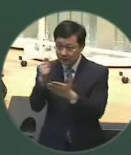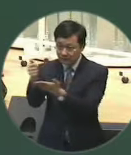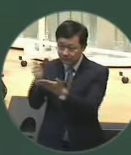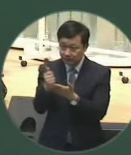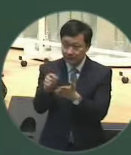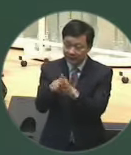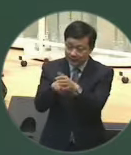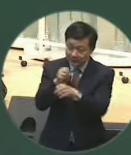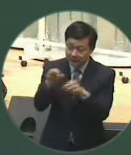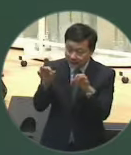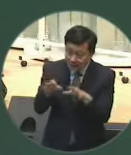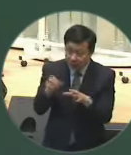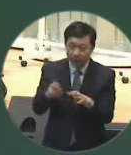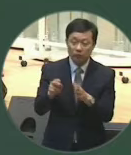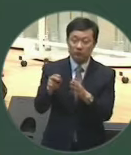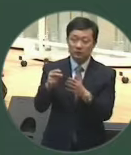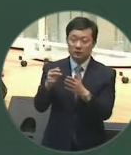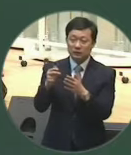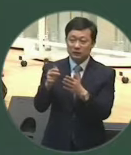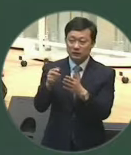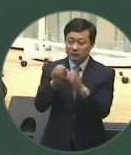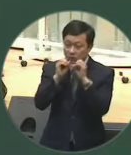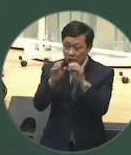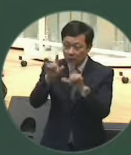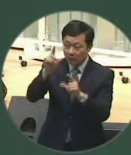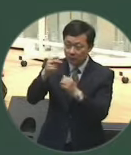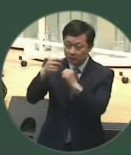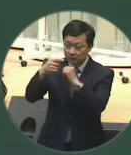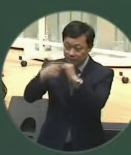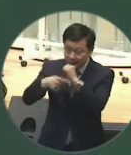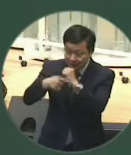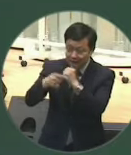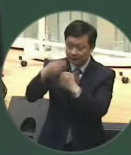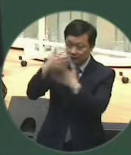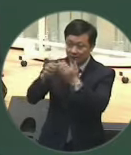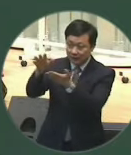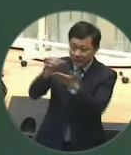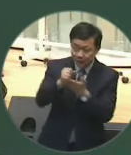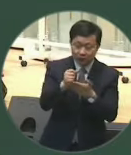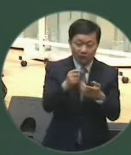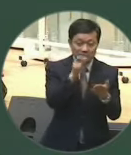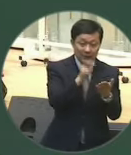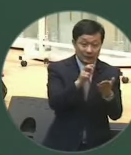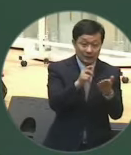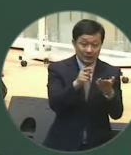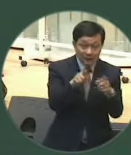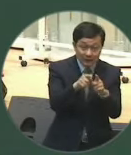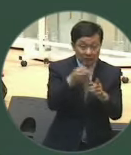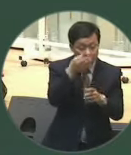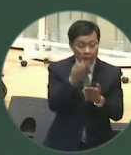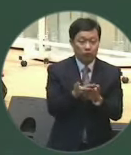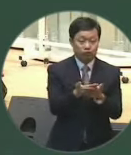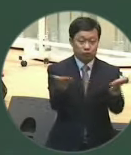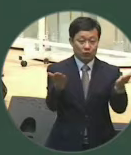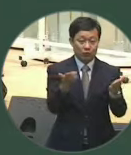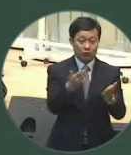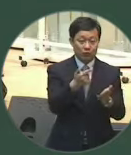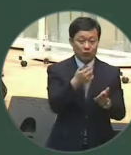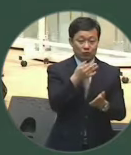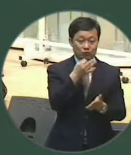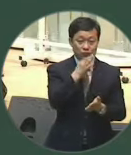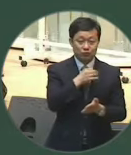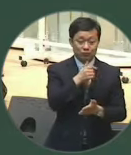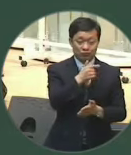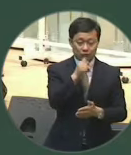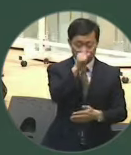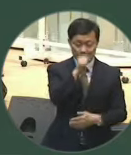보여주거나 이렇게 설명을 한 겁니다. And because we didn't have very much time for that, I just simply brought the witness themselves on stage or